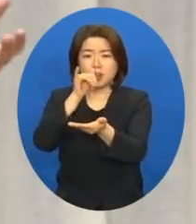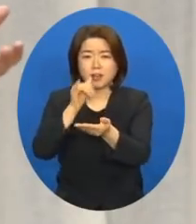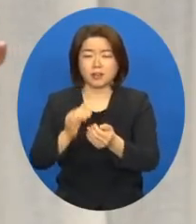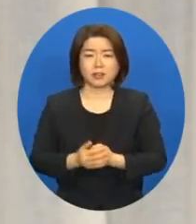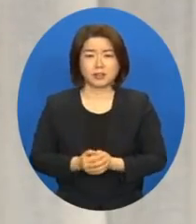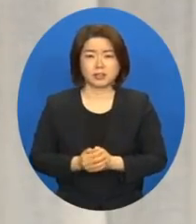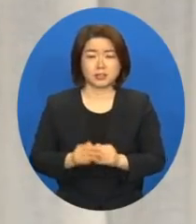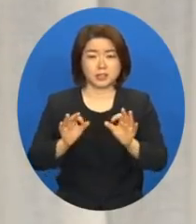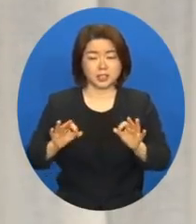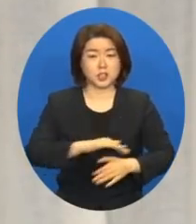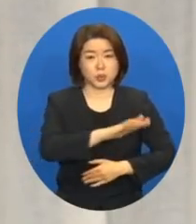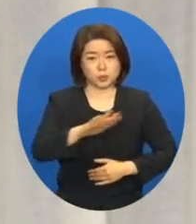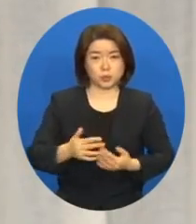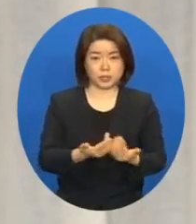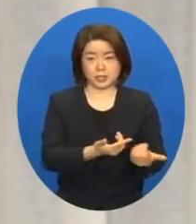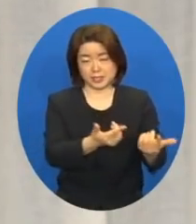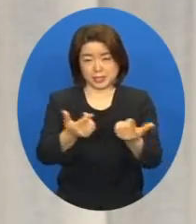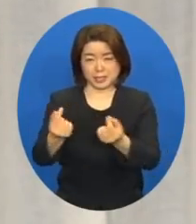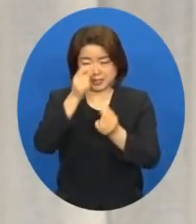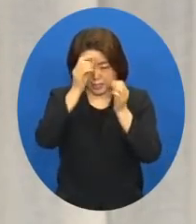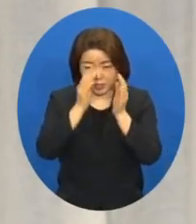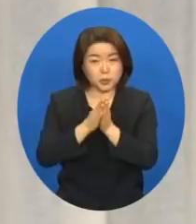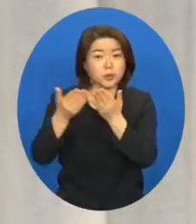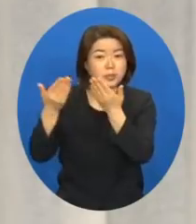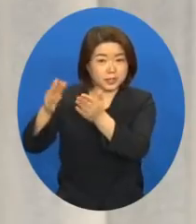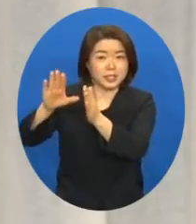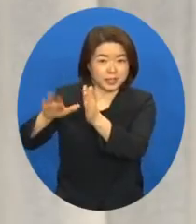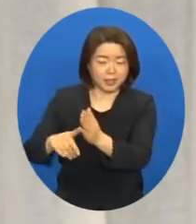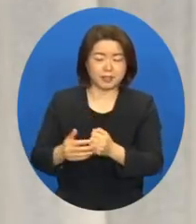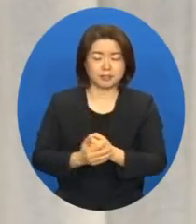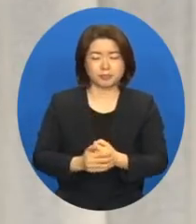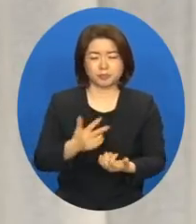이제 우리 같이 기도하실 때, 주님, 제가